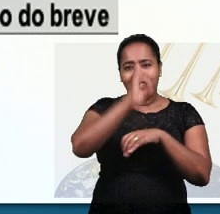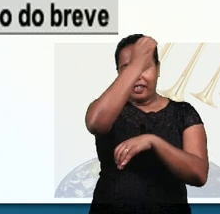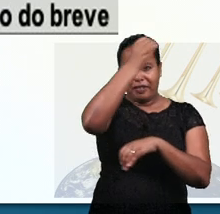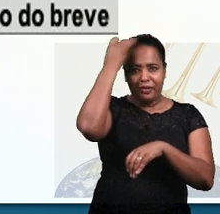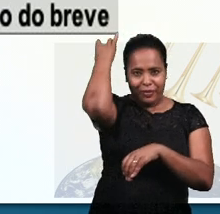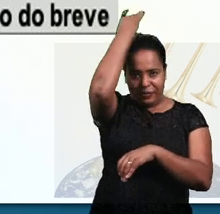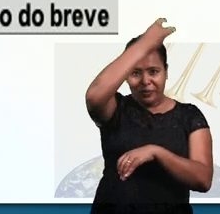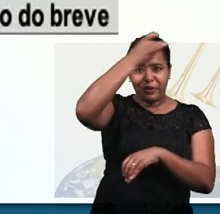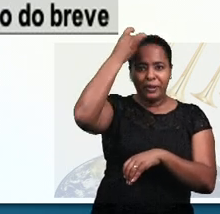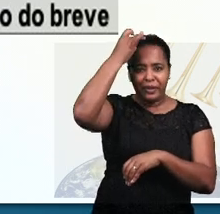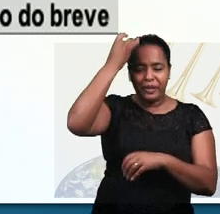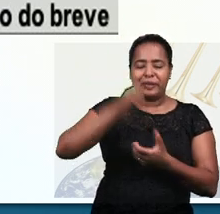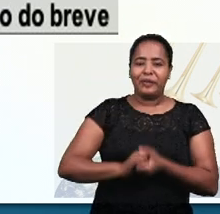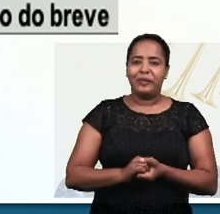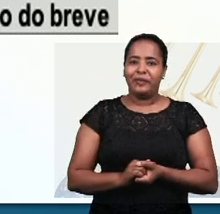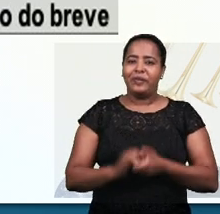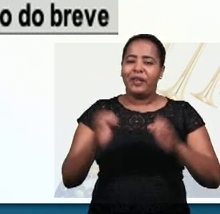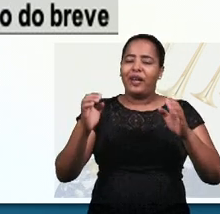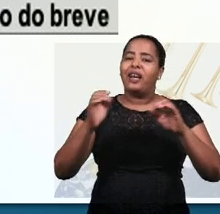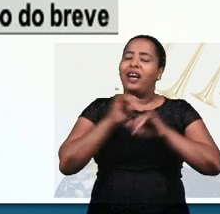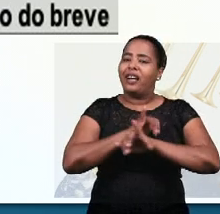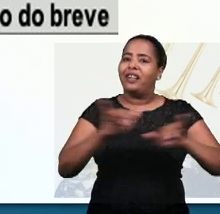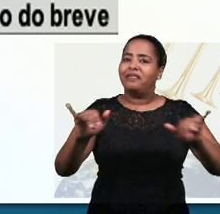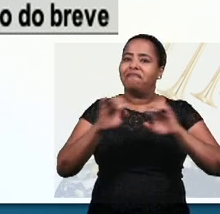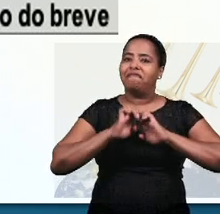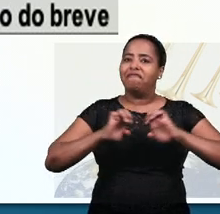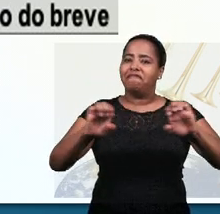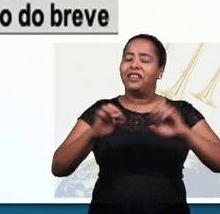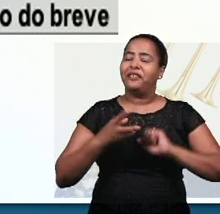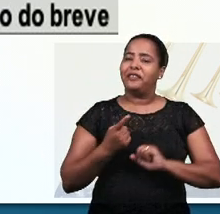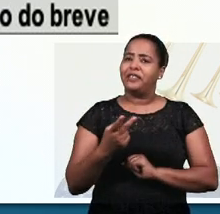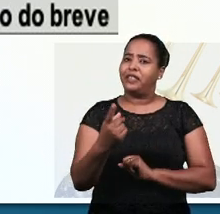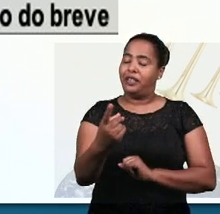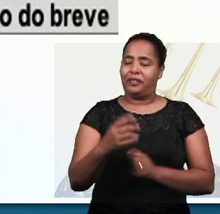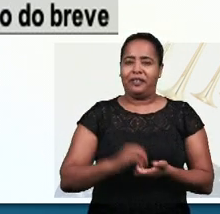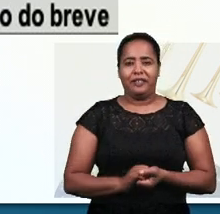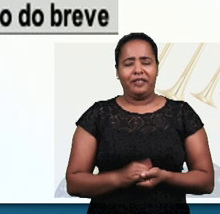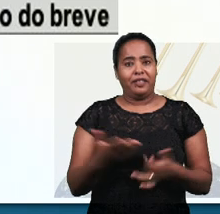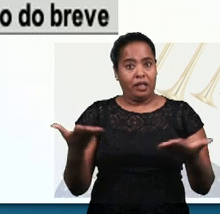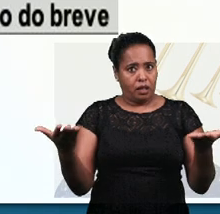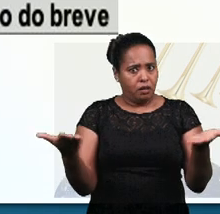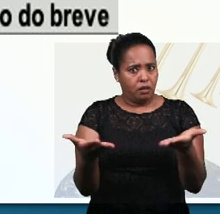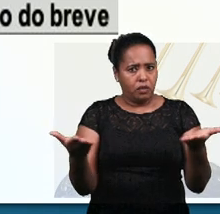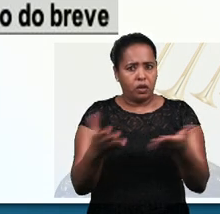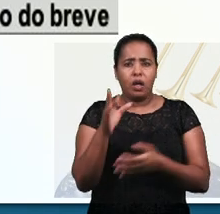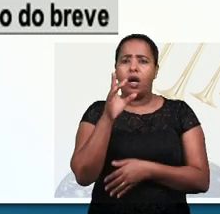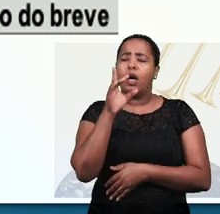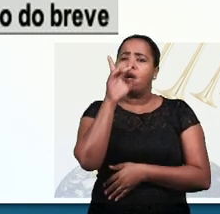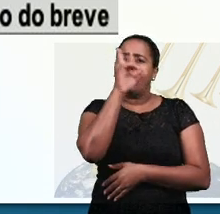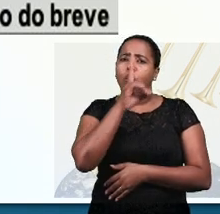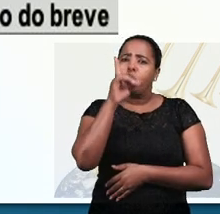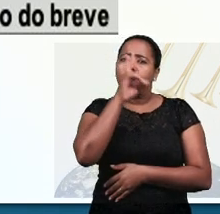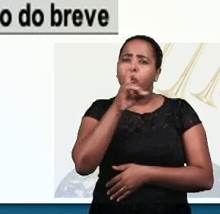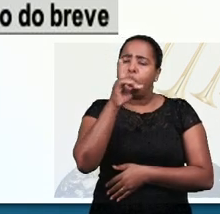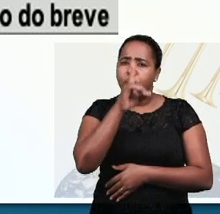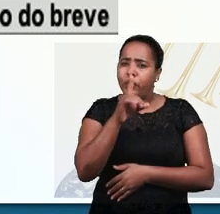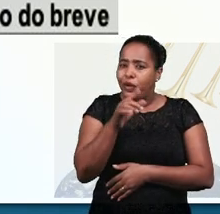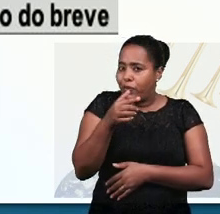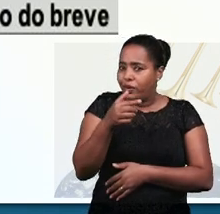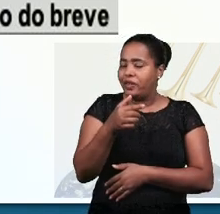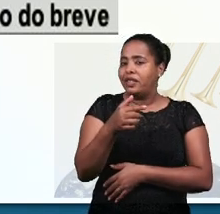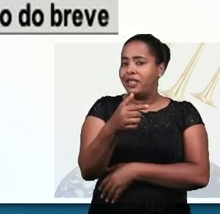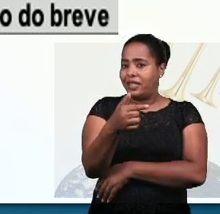Band à l'État du Espírito Santo. La programmation En annonçant l'Évangile éternel. Et maintenant, dimanche à 19h,